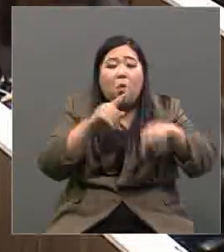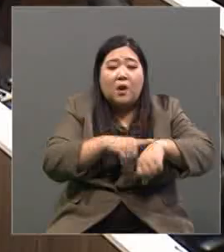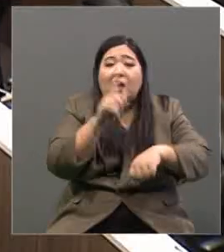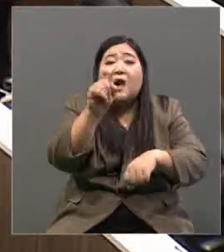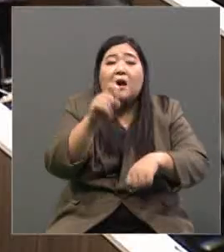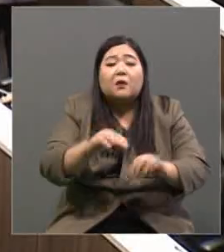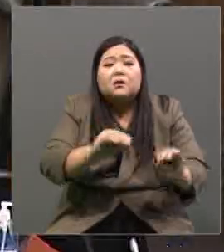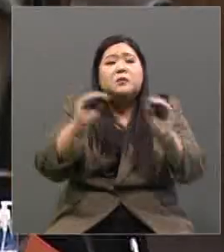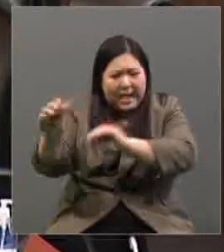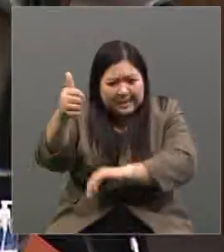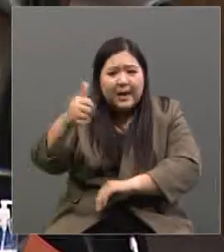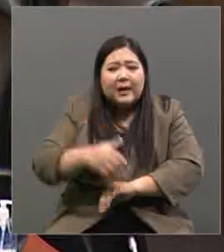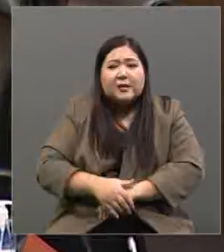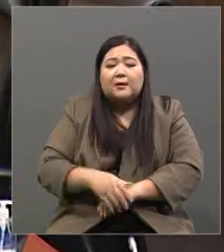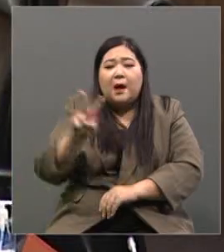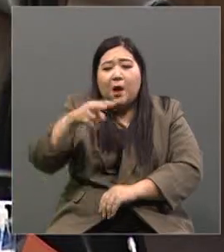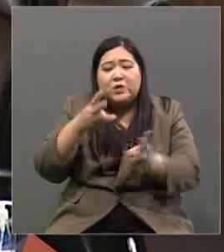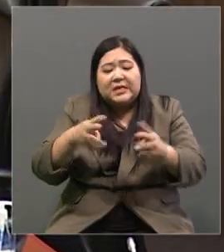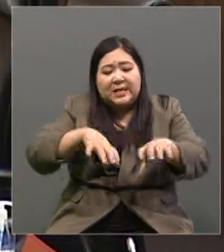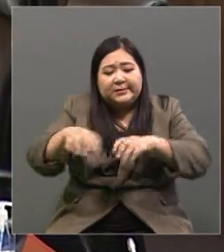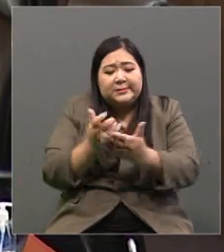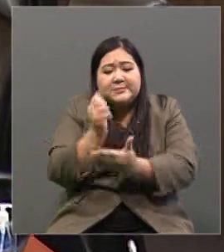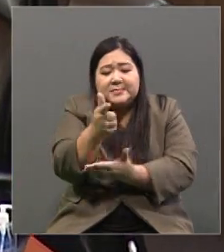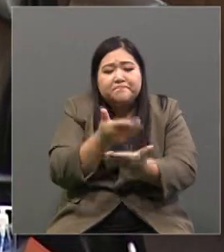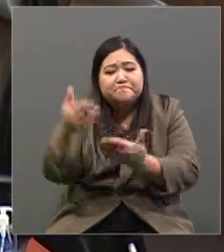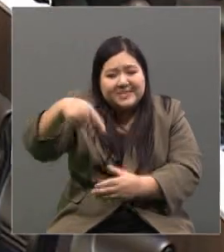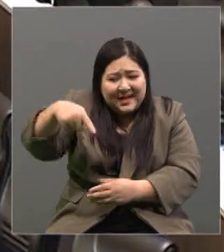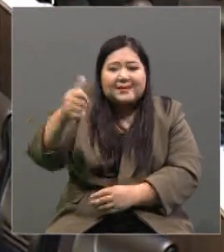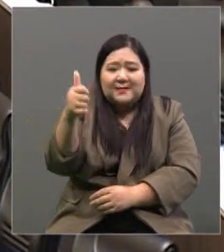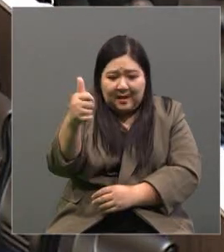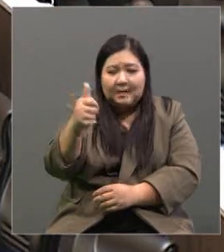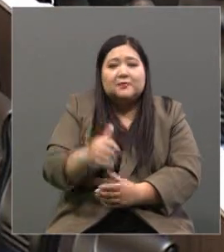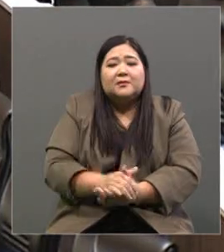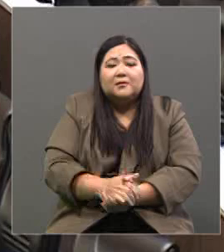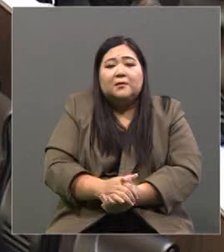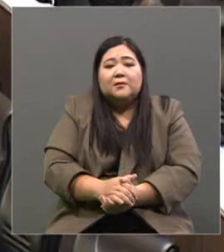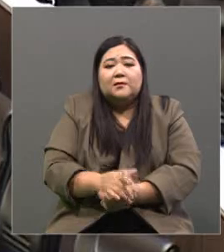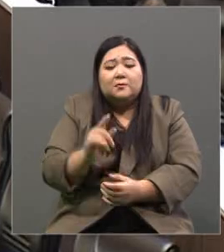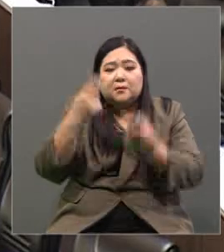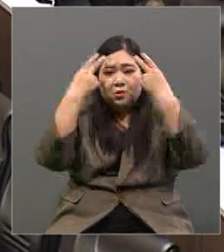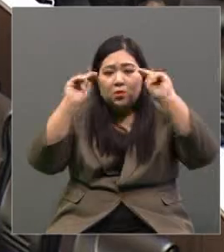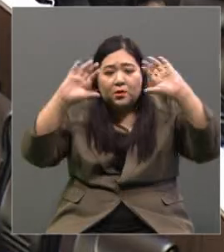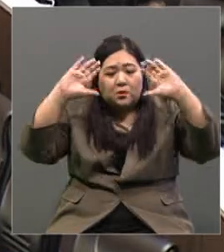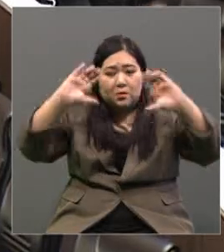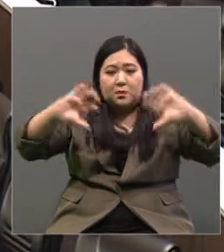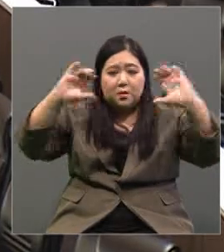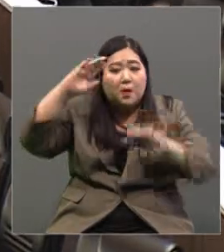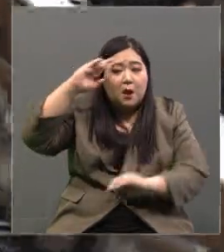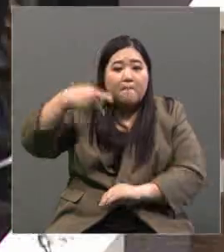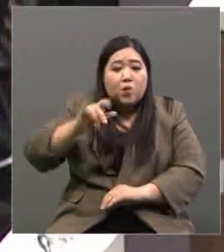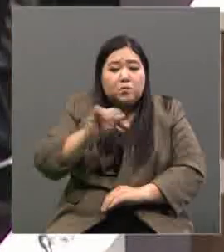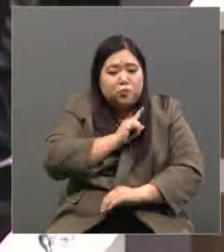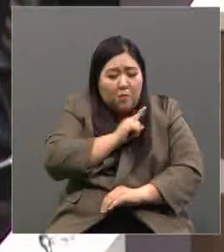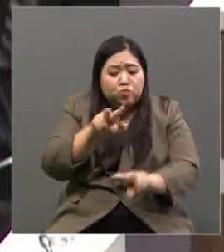ารถจะซื้อด้วยวิธีพิเศษได้แล้วก็ทางสำนักงานตำรวจแห่งชาติก็อยู่ในกำกับการดูแลของพลเอกประยุทธ์จันทร์โอชานายกรัฐมนตรีอยู่แ